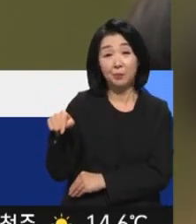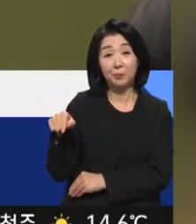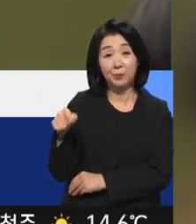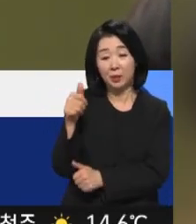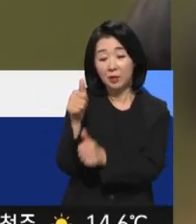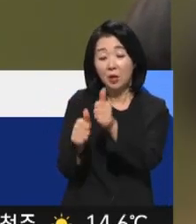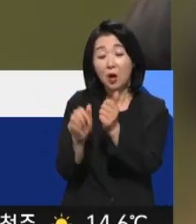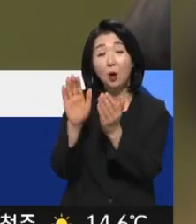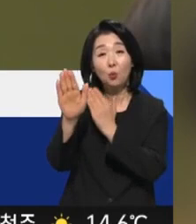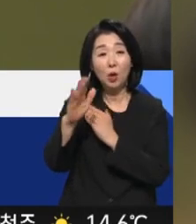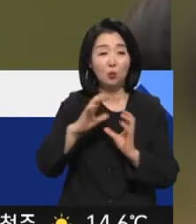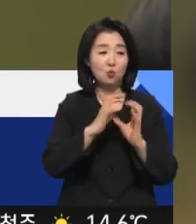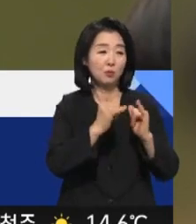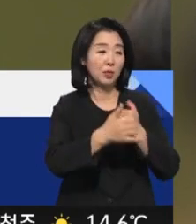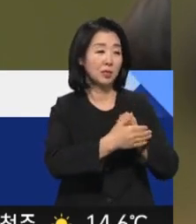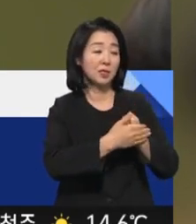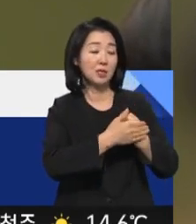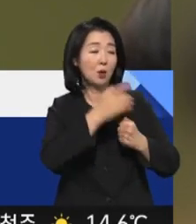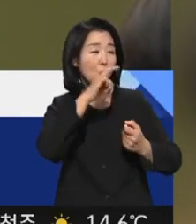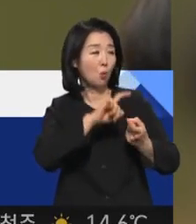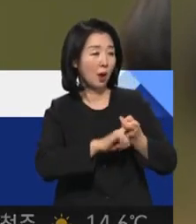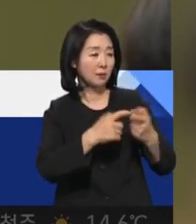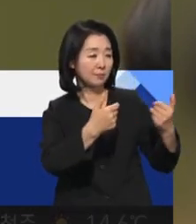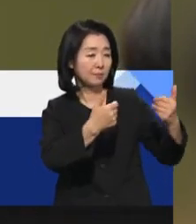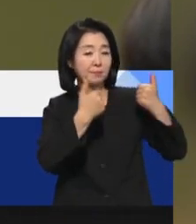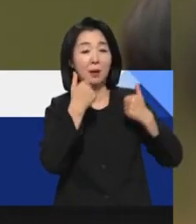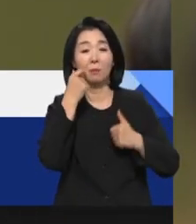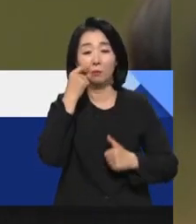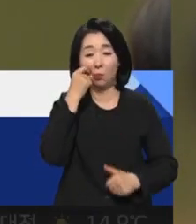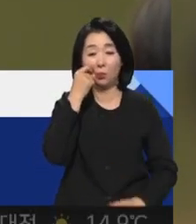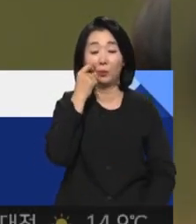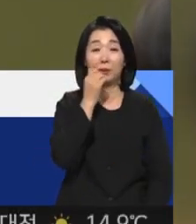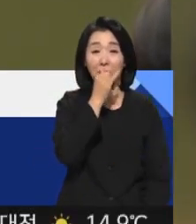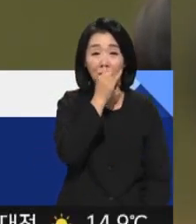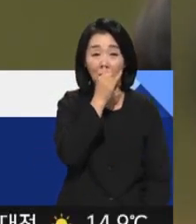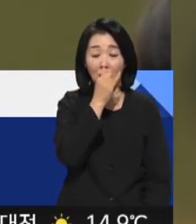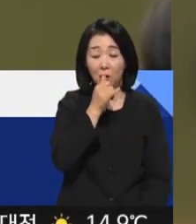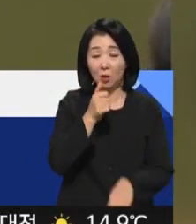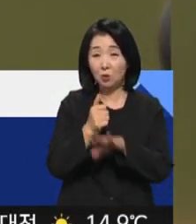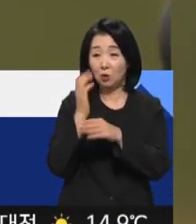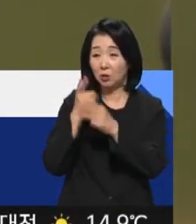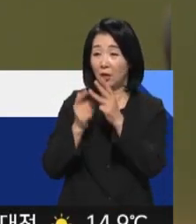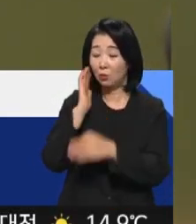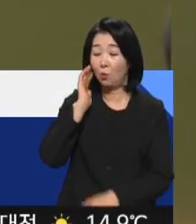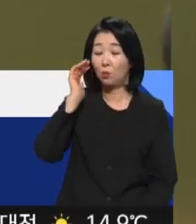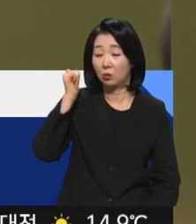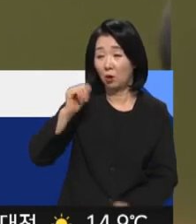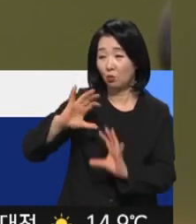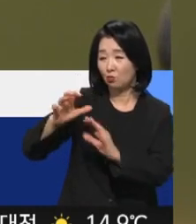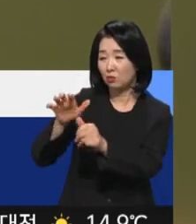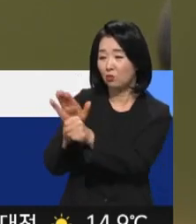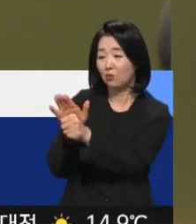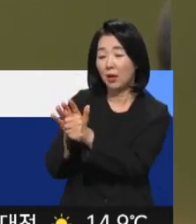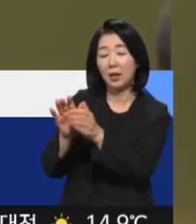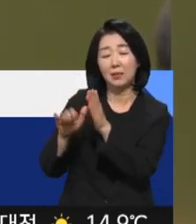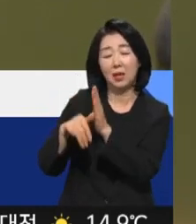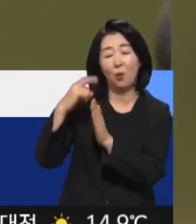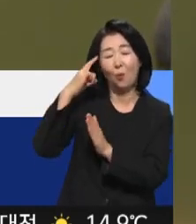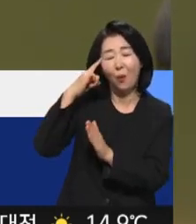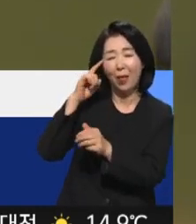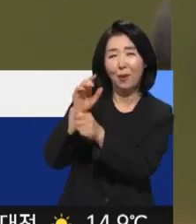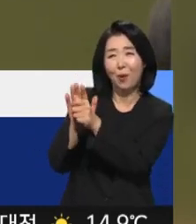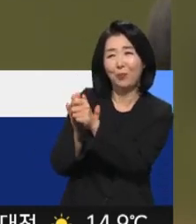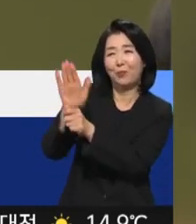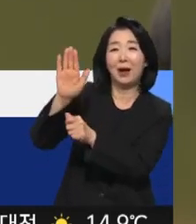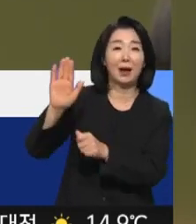전당대회에 국민들의 어떤 지지, 관심, 이 주목도를 아직은 못 끌고 있는 게 아닌가. 대통령 국정 수행을 좀 지지하는 뒷받침하는데 조금 힘이 좀 딸리고